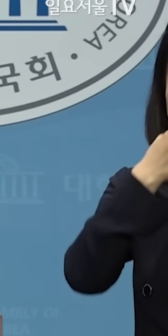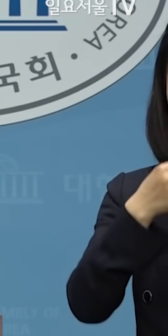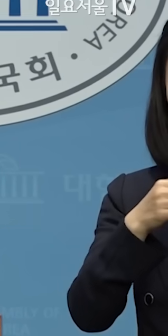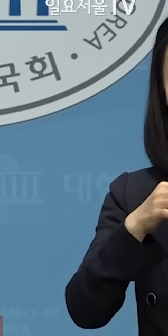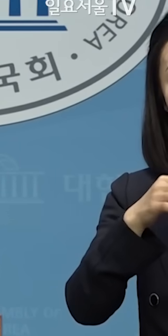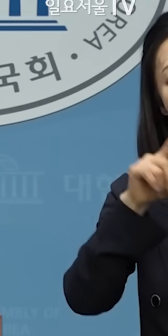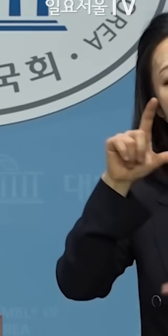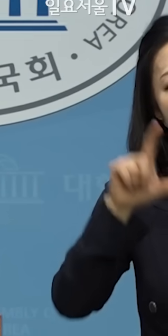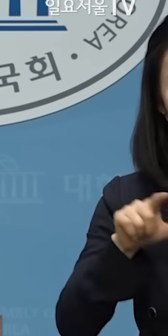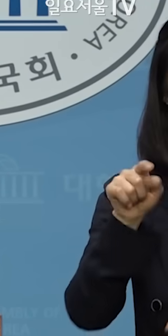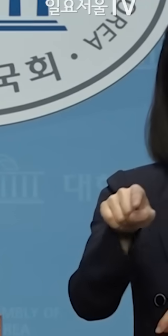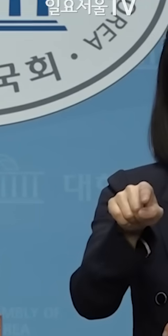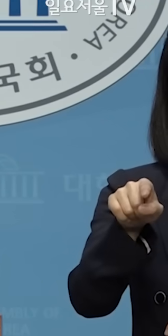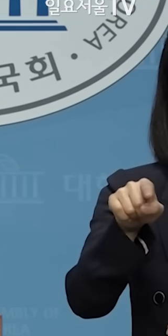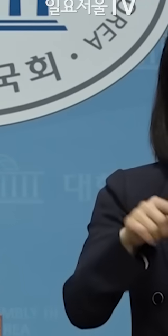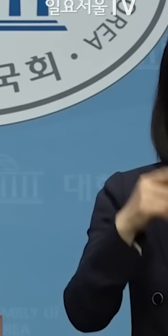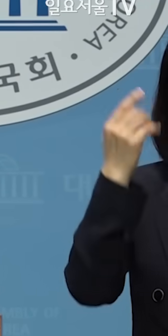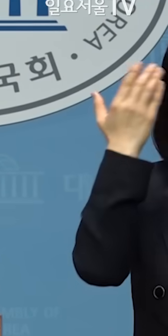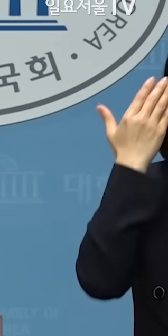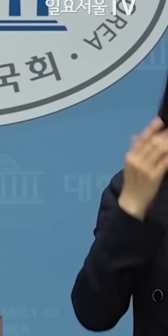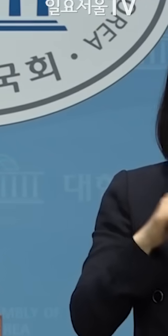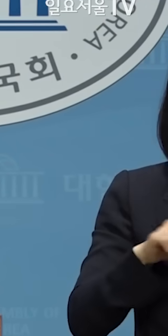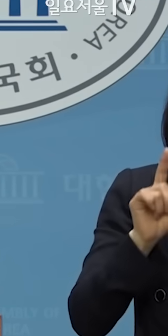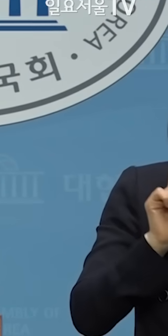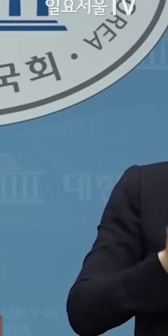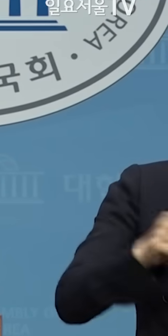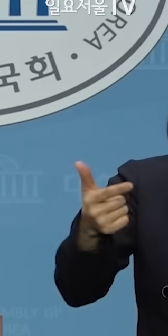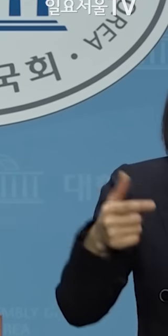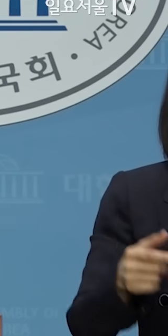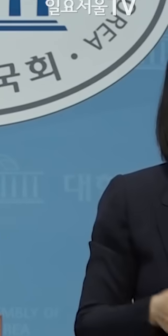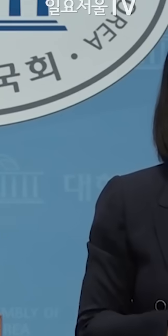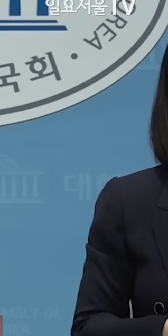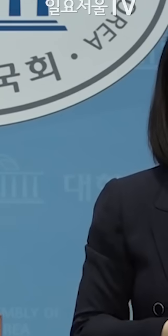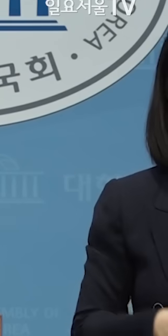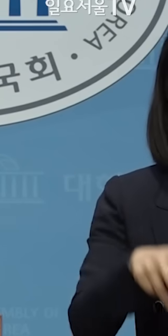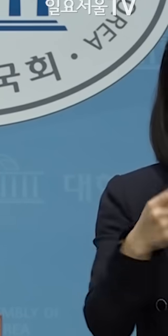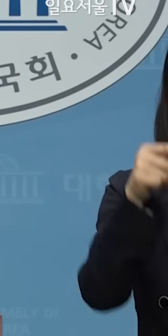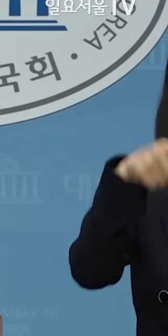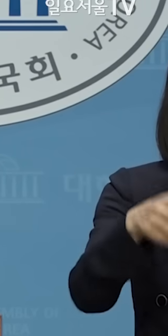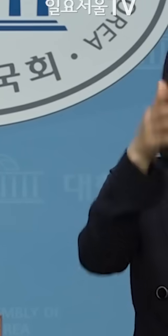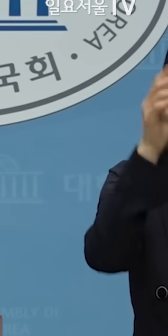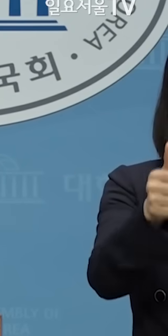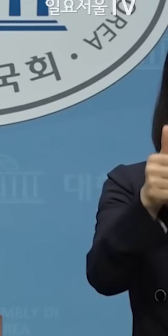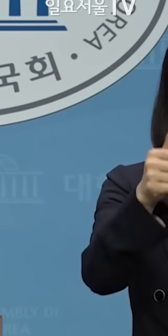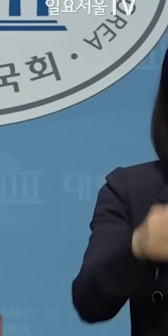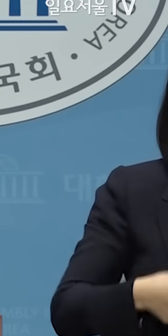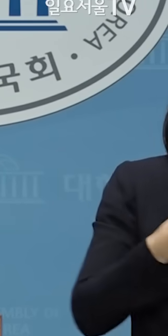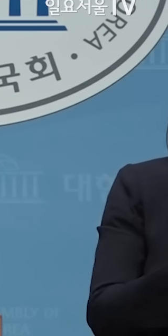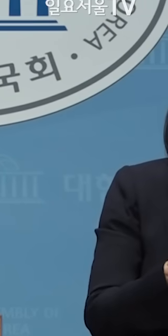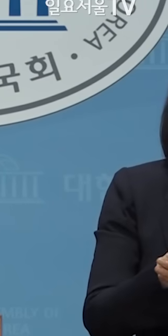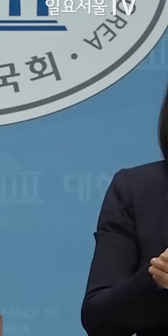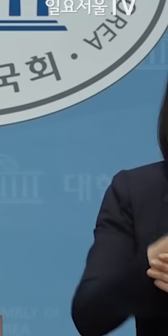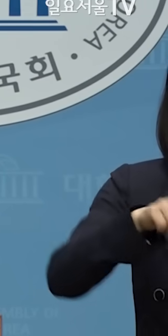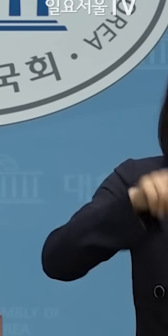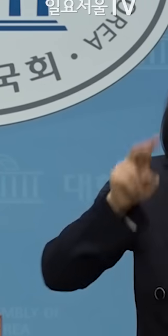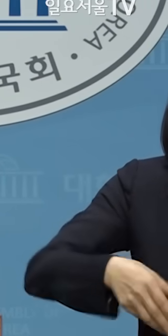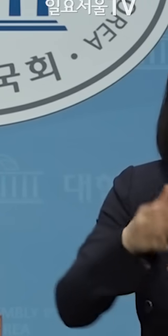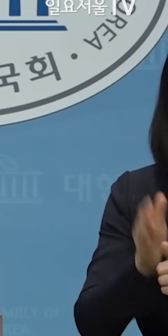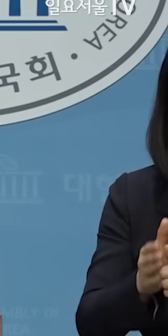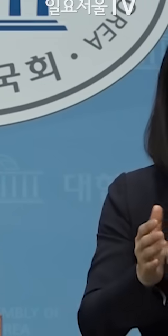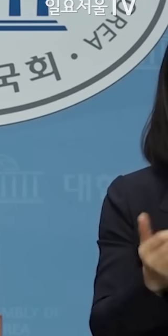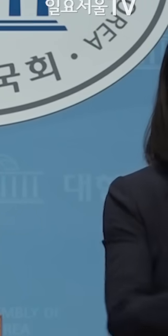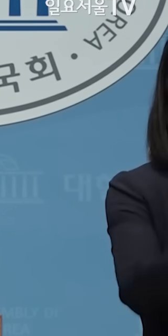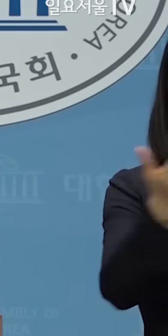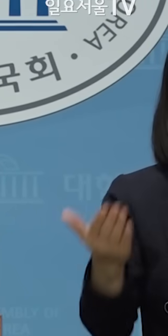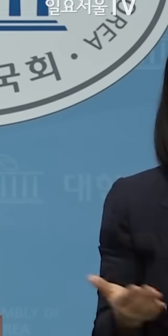것은 로 비상식의 길을 가는 것입니다 조국 대표의 대승적 결단을 촉구하며 유권자 분들의